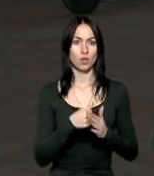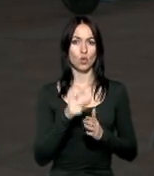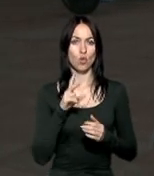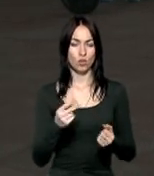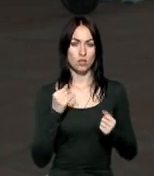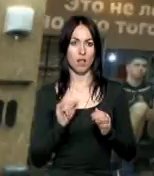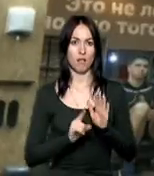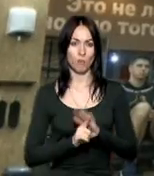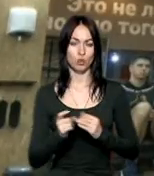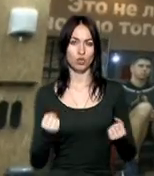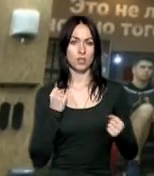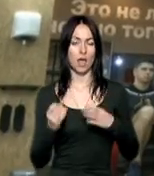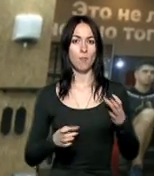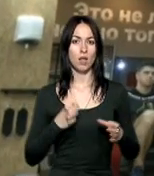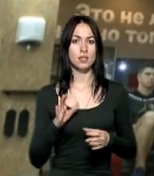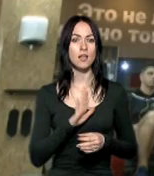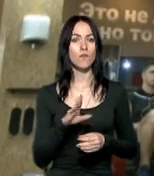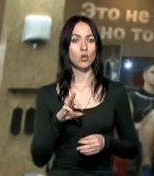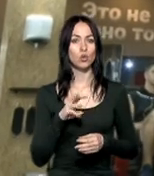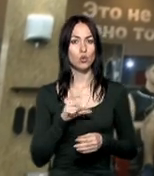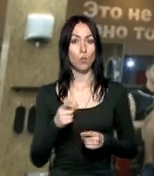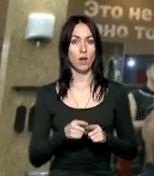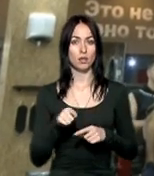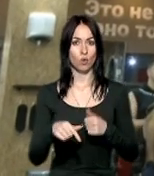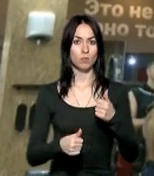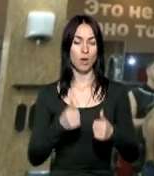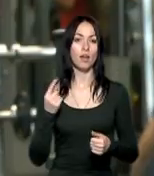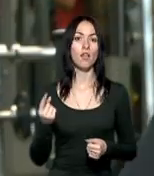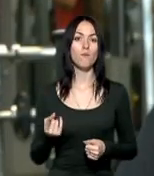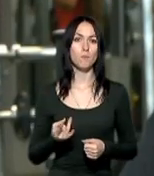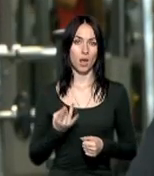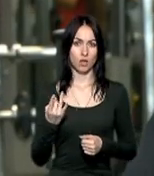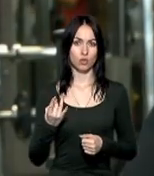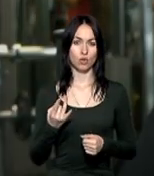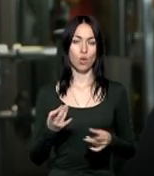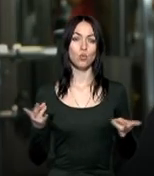почати займатися. В'ячеслав Томах на цих змаганнях вперше.